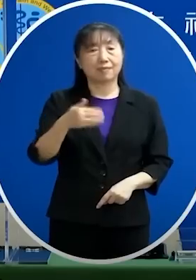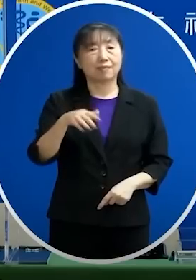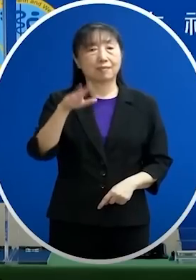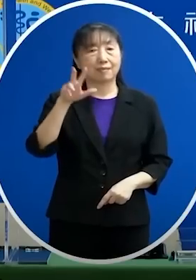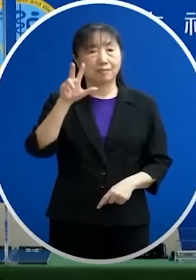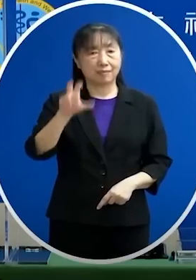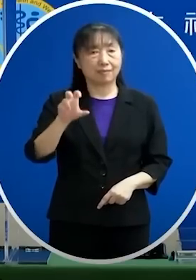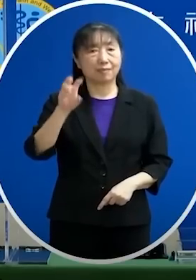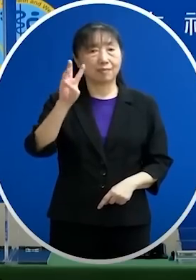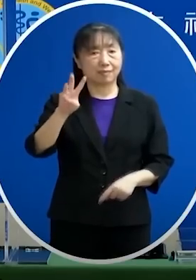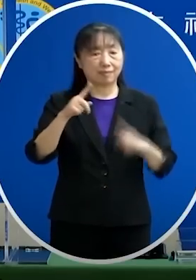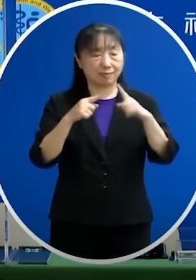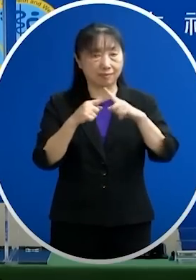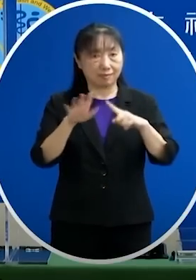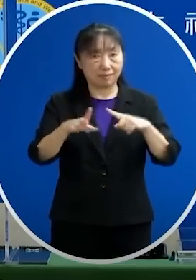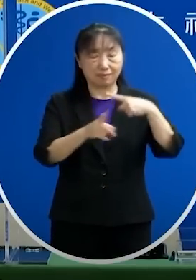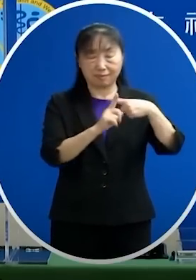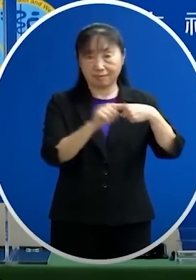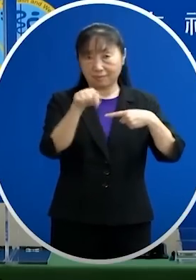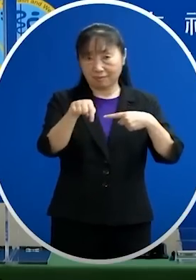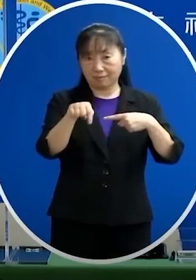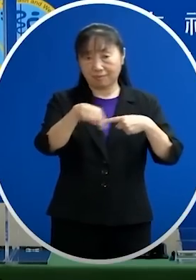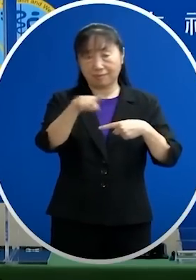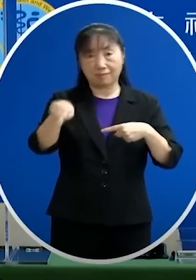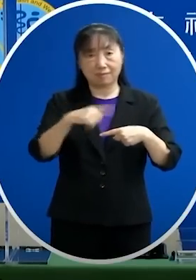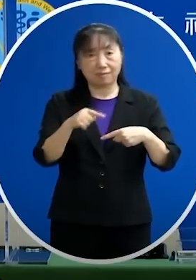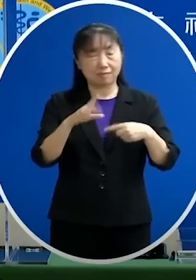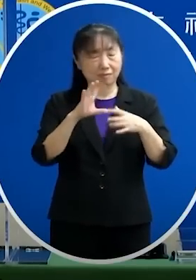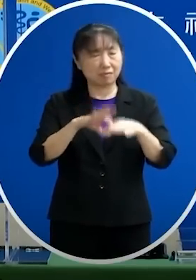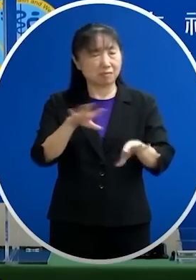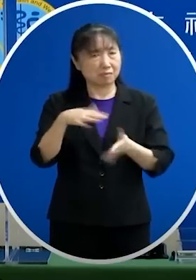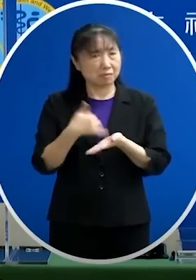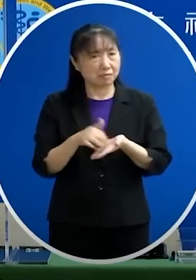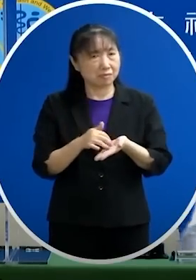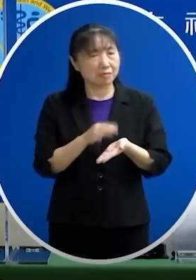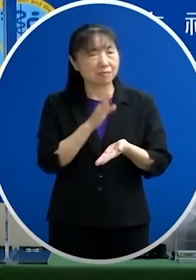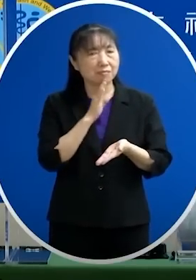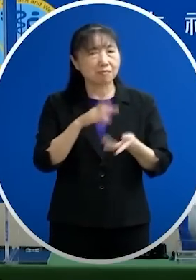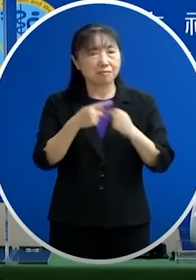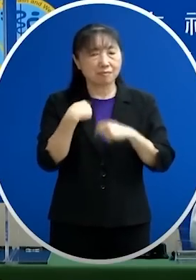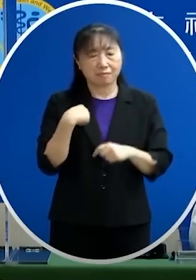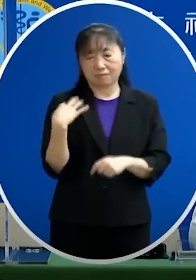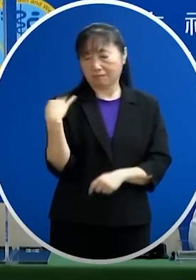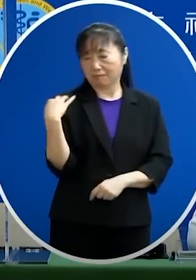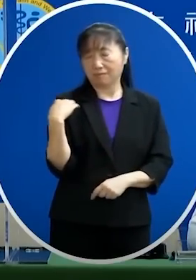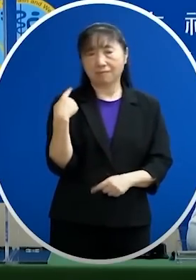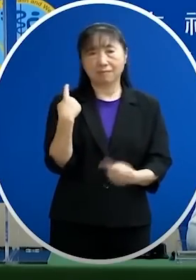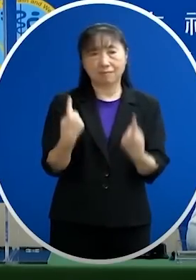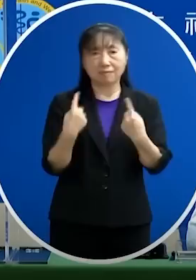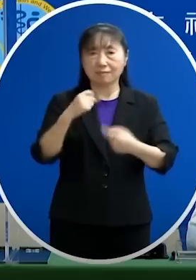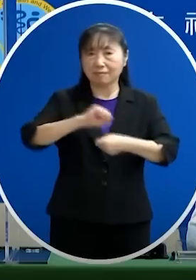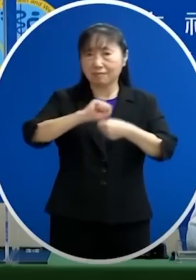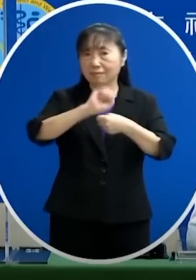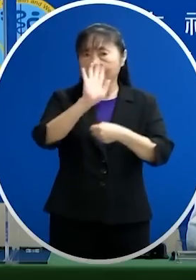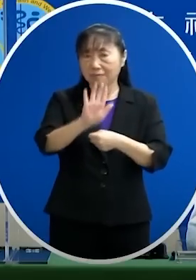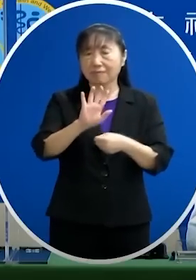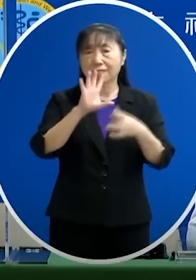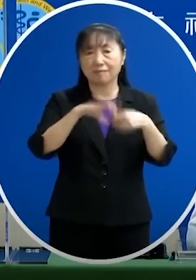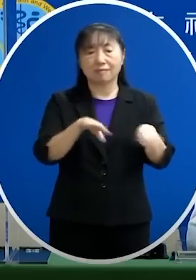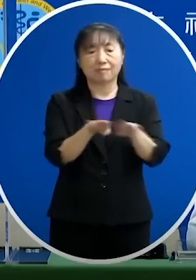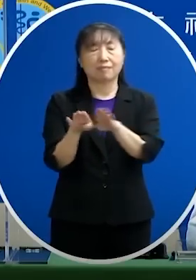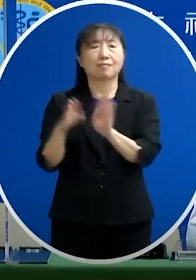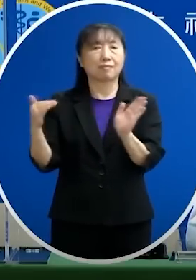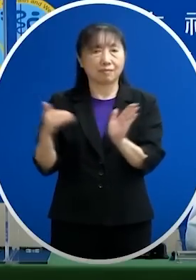82,973位一个确诊的病例，这我们觉得是应该是跟前几天比起来有增加，那主要是因为假期结